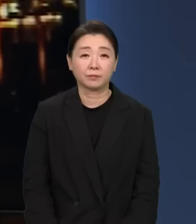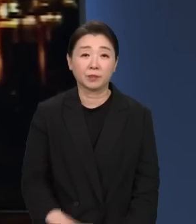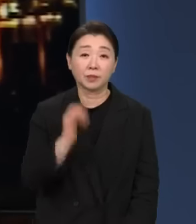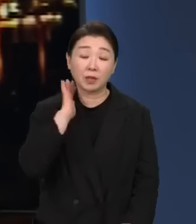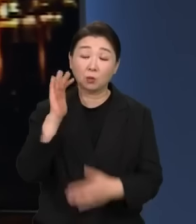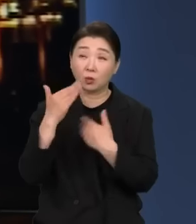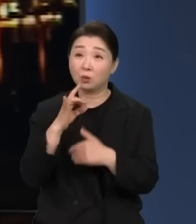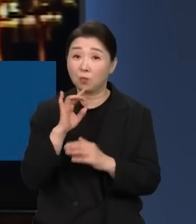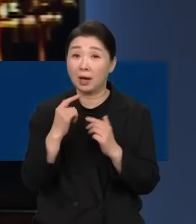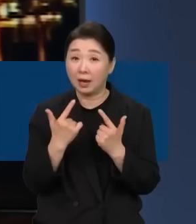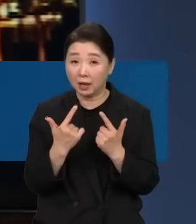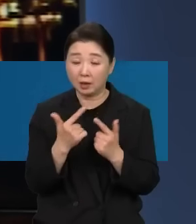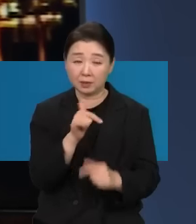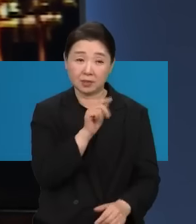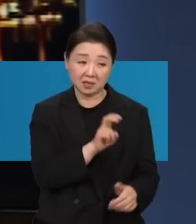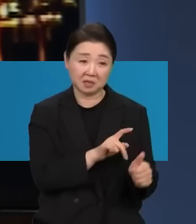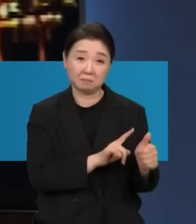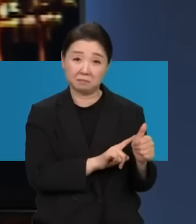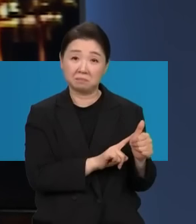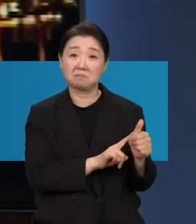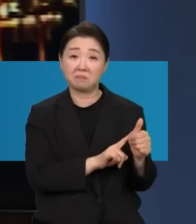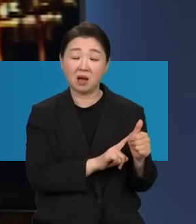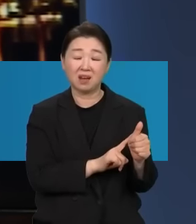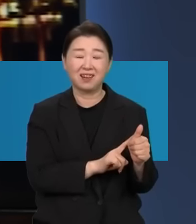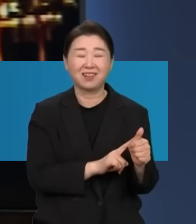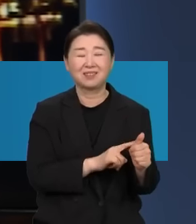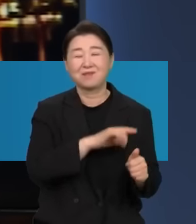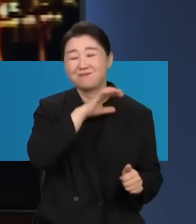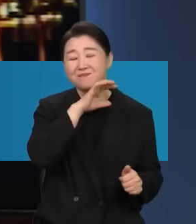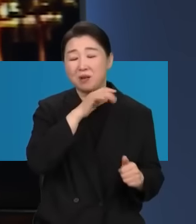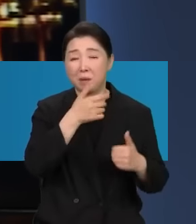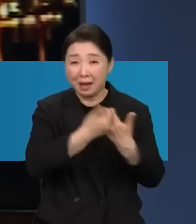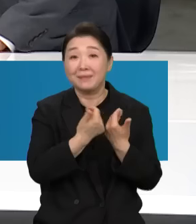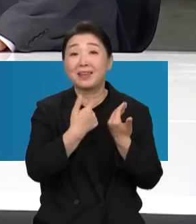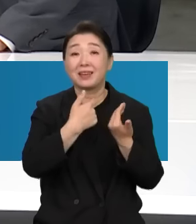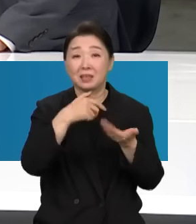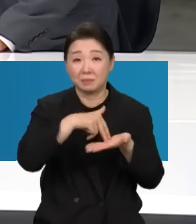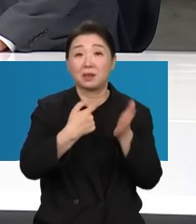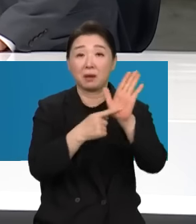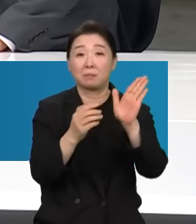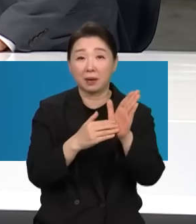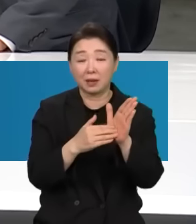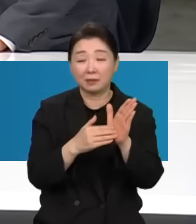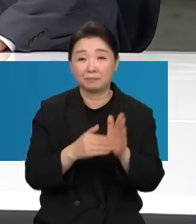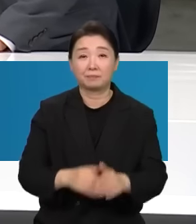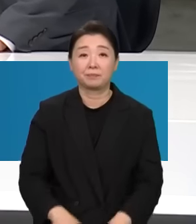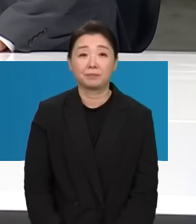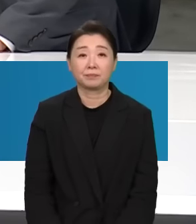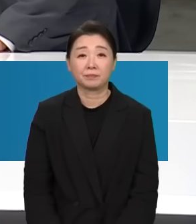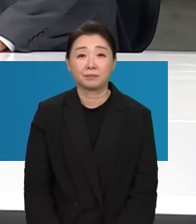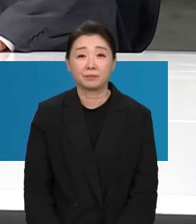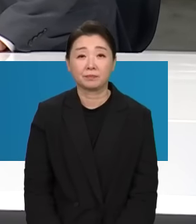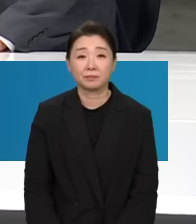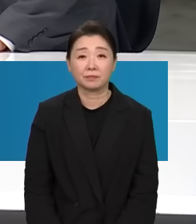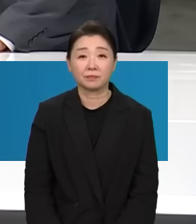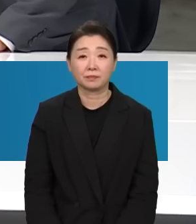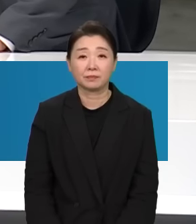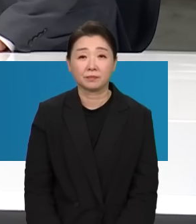대통령실뿐 아니라 임성근 전 사단장도 반론을 내놨습니다 함께 짚어보겠습니다 유선희 기자가 나와 있습니다 자